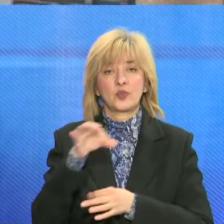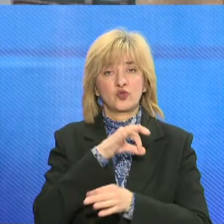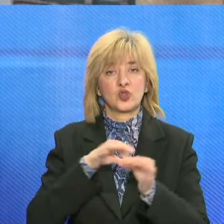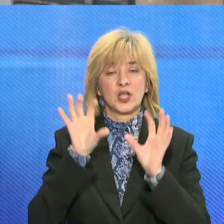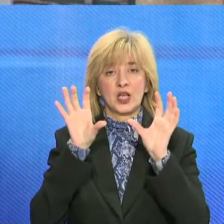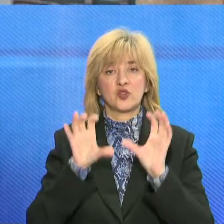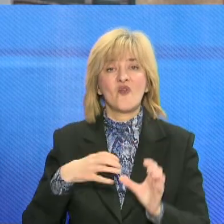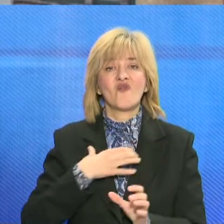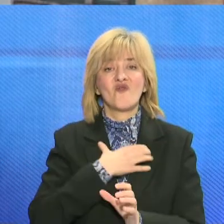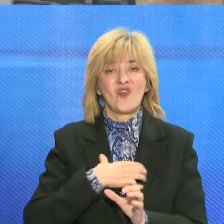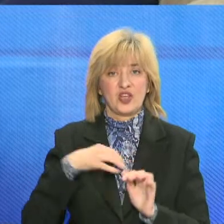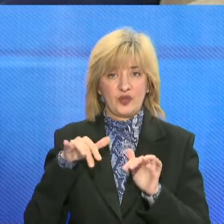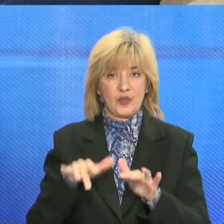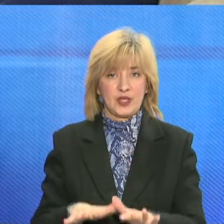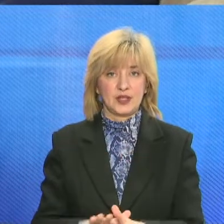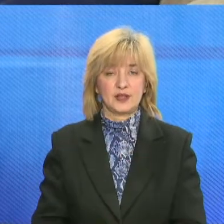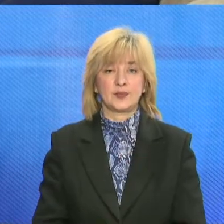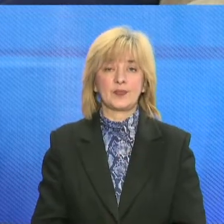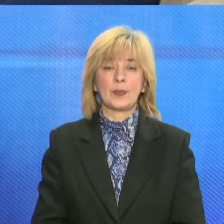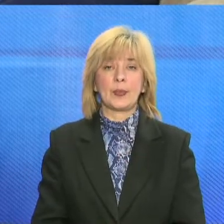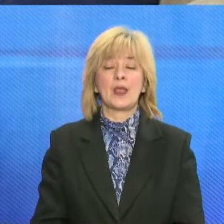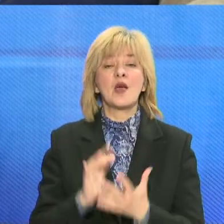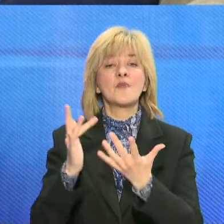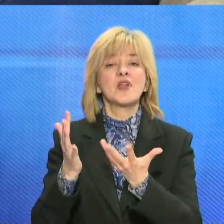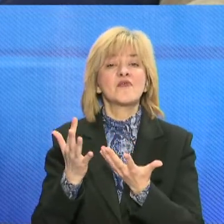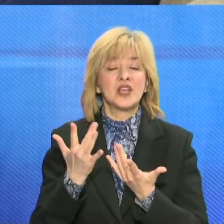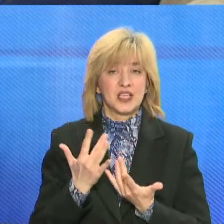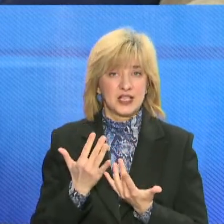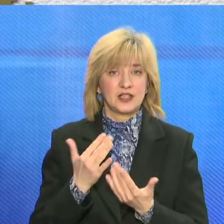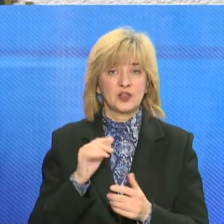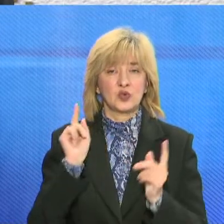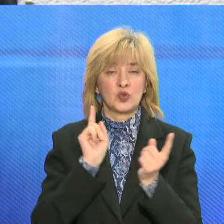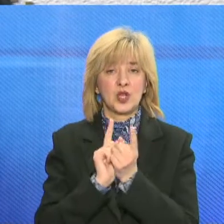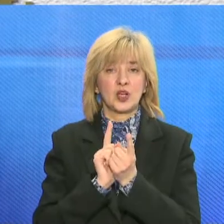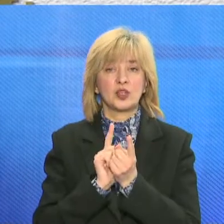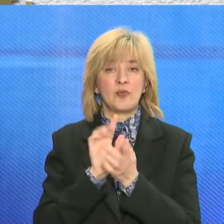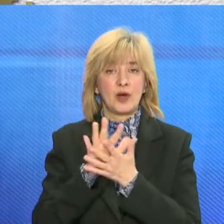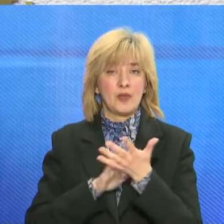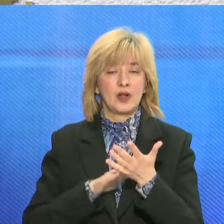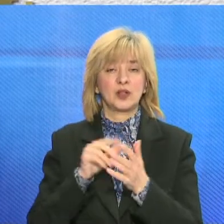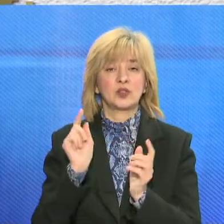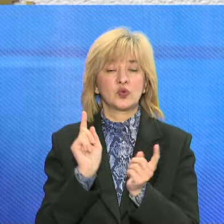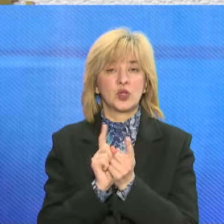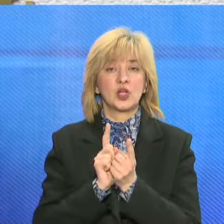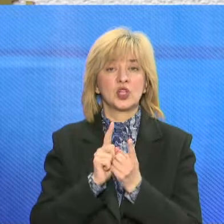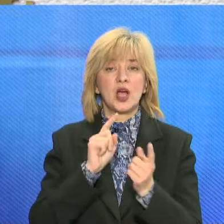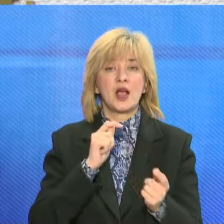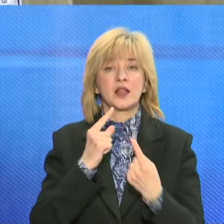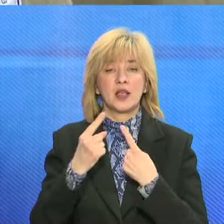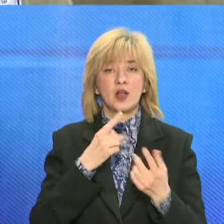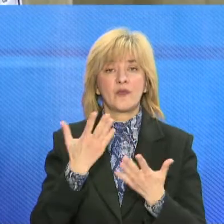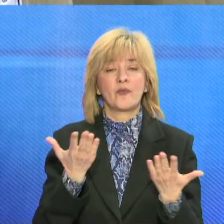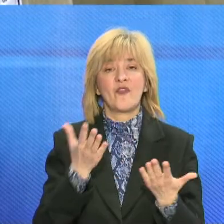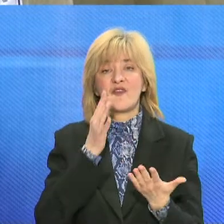процессом, который объединяет нацию. Протягнулася сустрэча адкрытым дыялогам, падчас якога студэнты задавалі актуальныя для іх пытанні